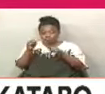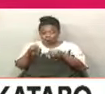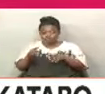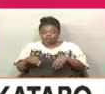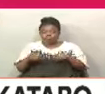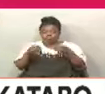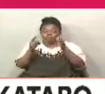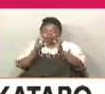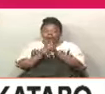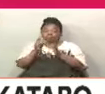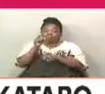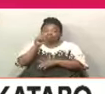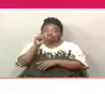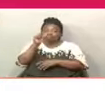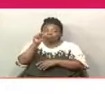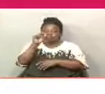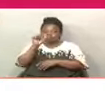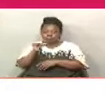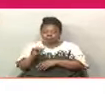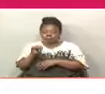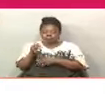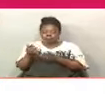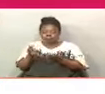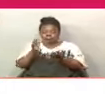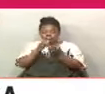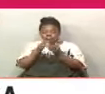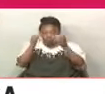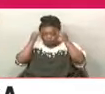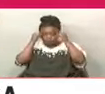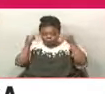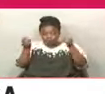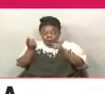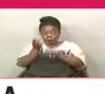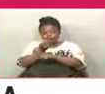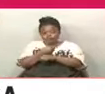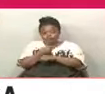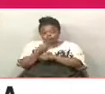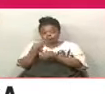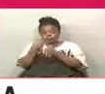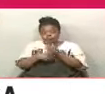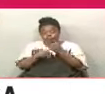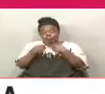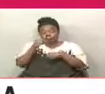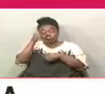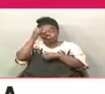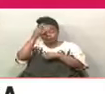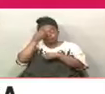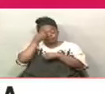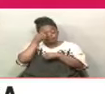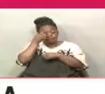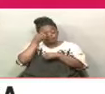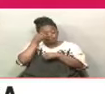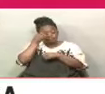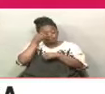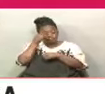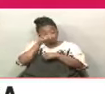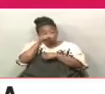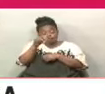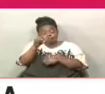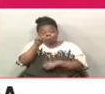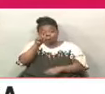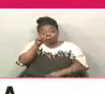tukuleetedde Dr. Tony Kidega ng'onaalundira nte mu kibuga eky'eggulu nga byakola byewuunyisa. Omulala ye